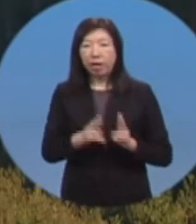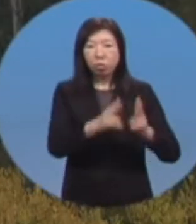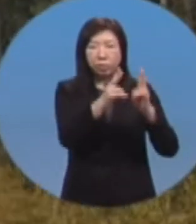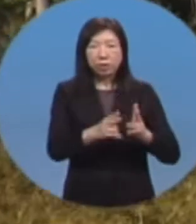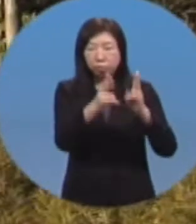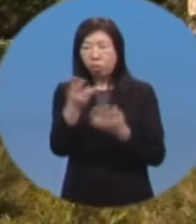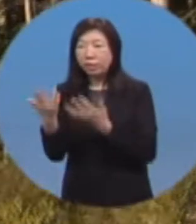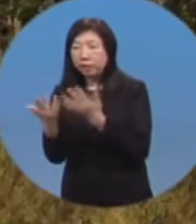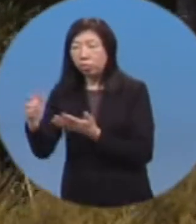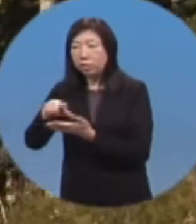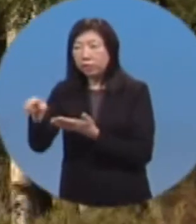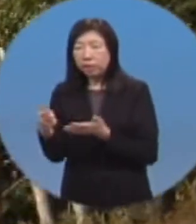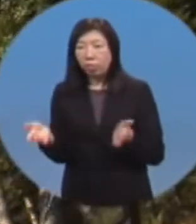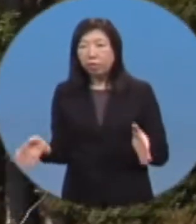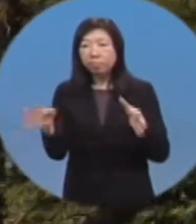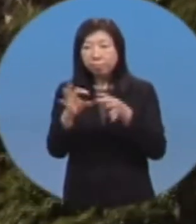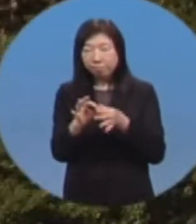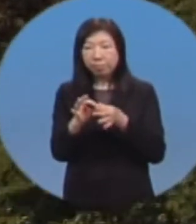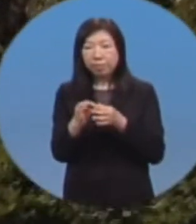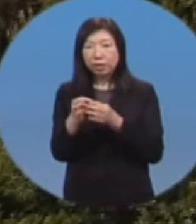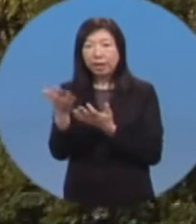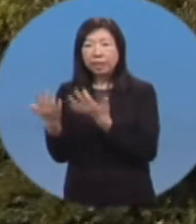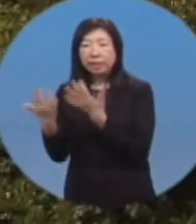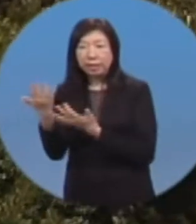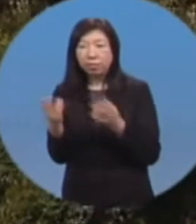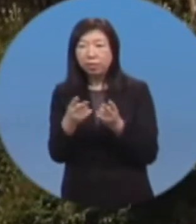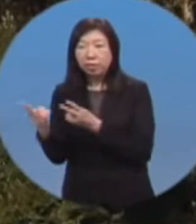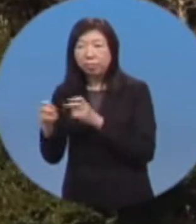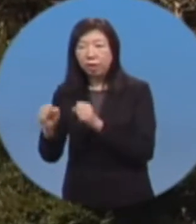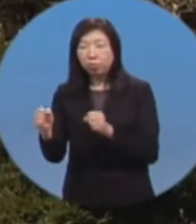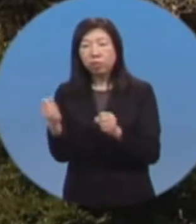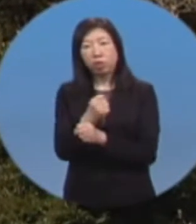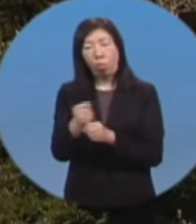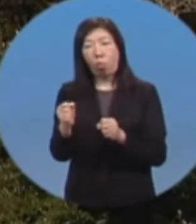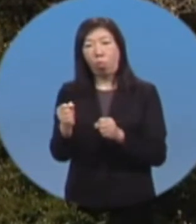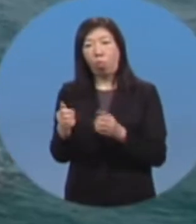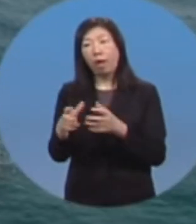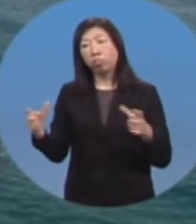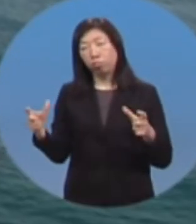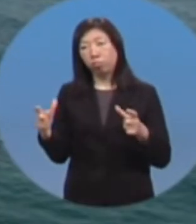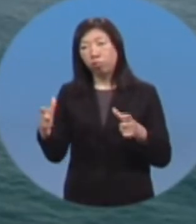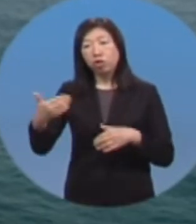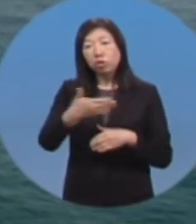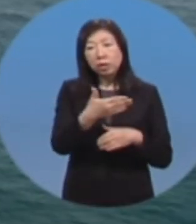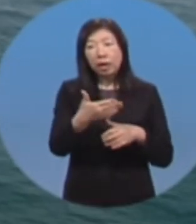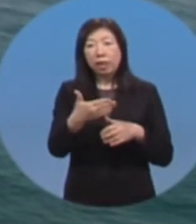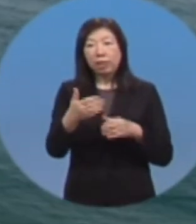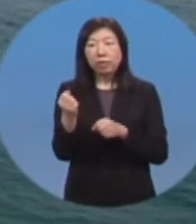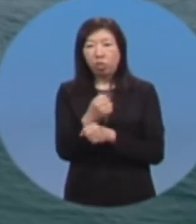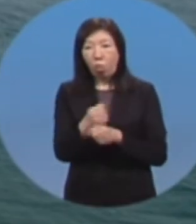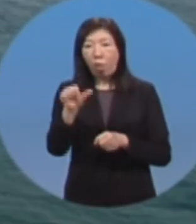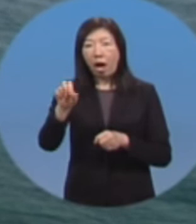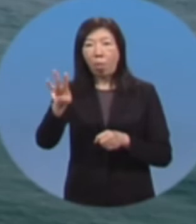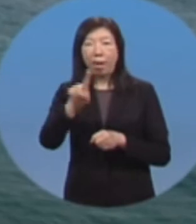と森林が多い地域が連携して森林整備を行う事業を拡充、水産振興としてはアワビ